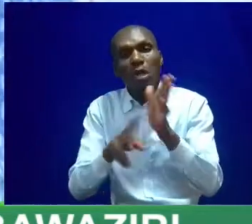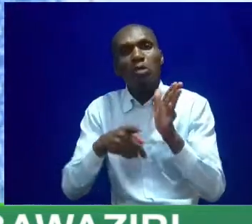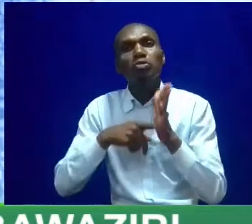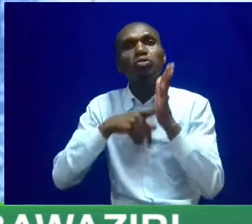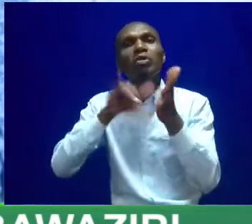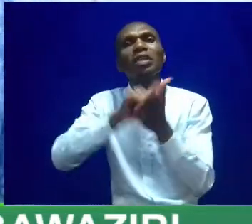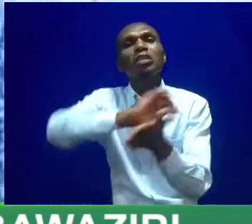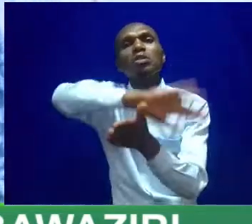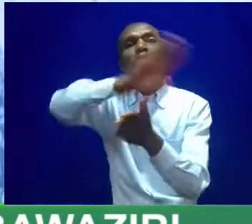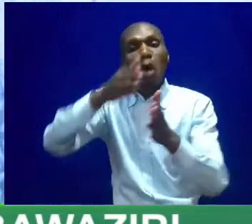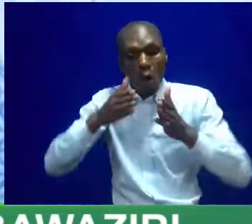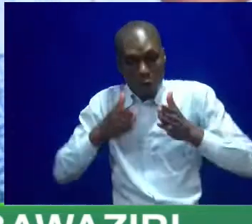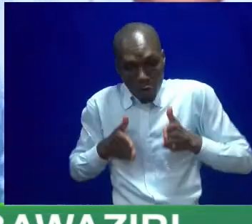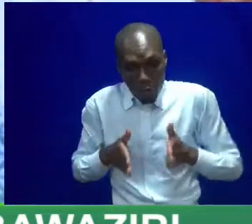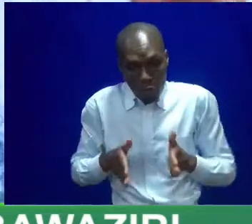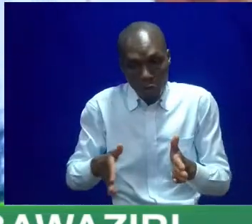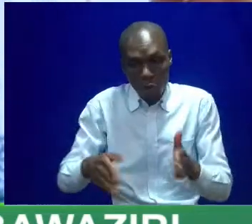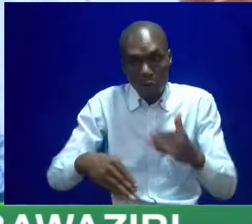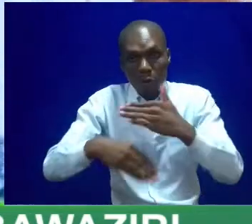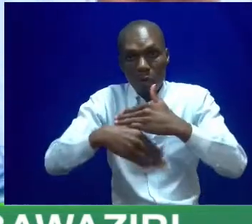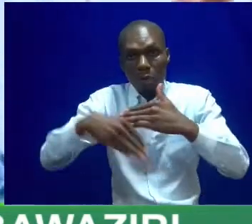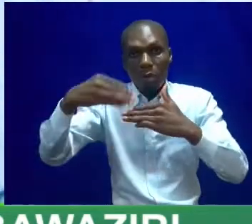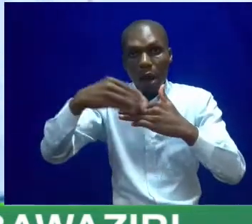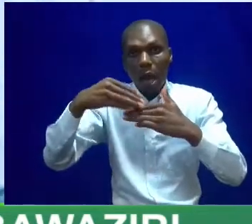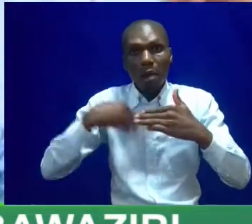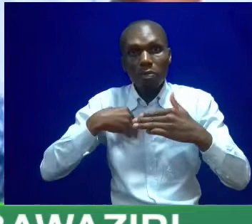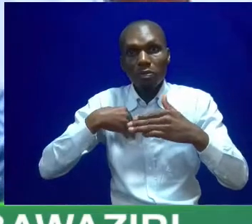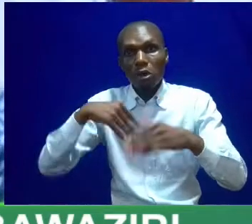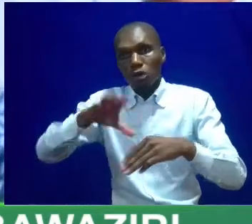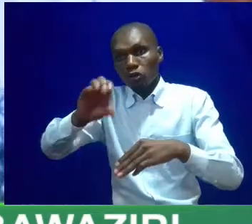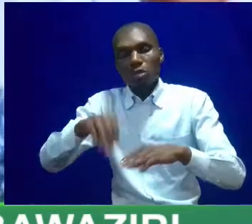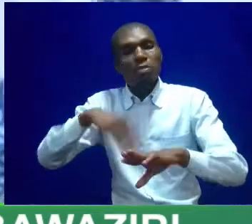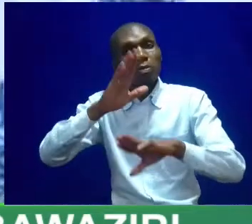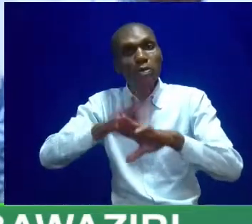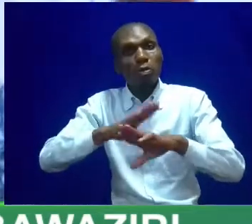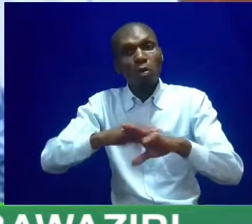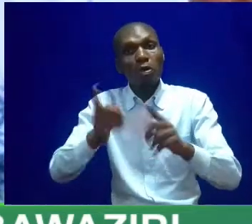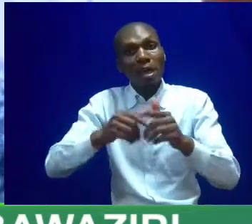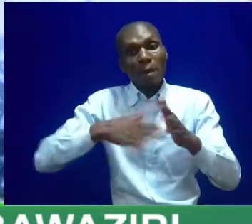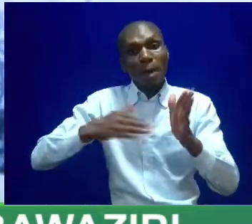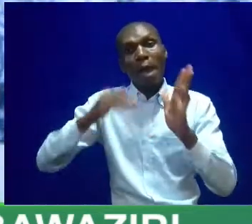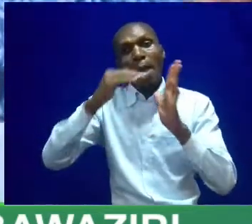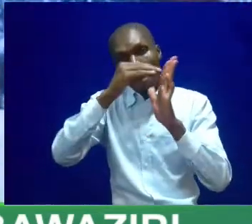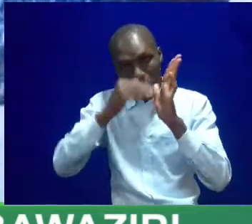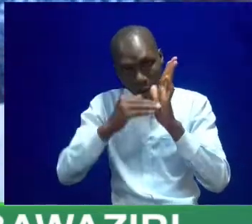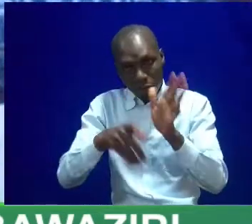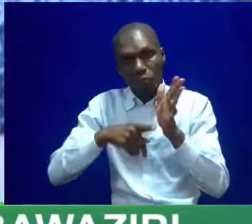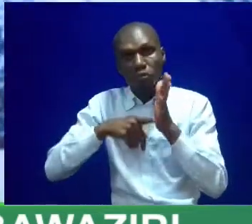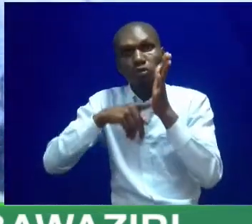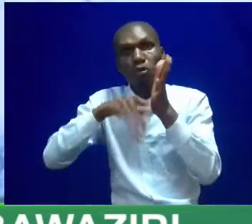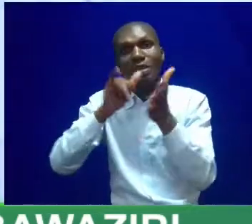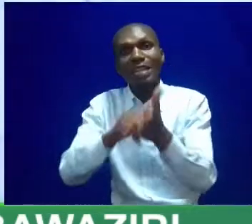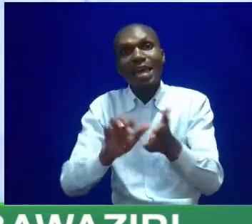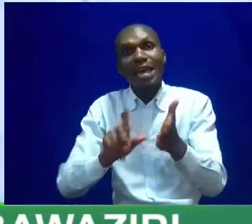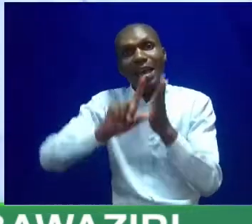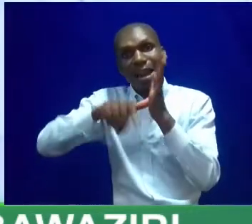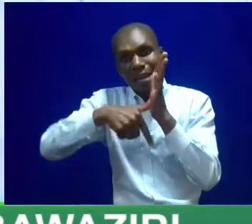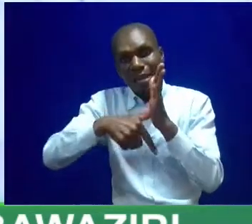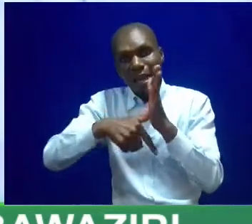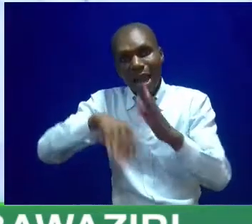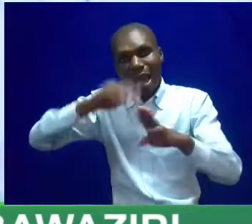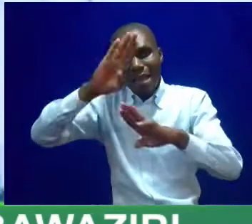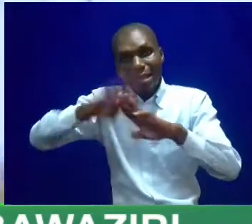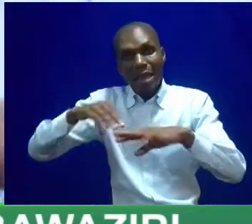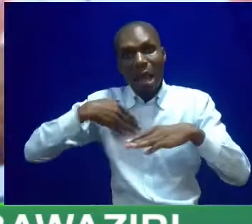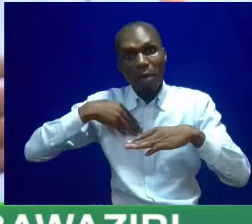barabara zote zinajengwa iko na non-motorized transport. Na mpango yetu ni kuhakikisha hapo baadaye mbali na kuwa